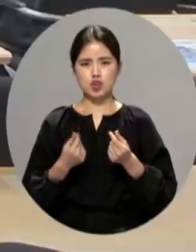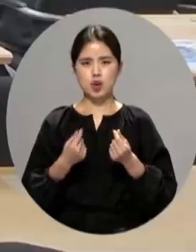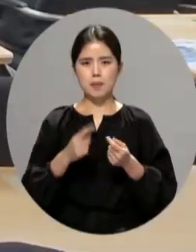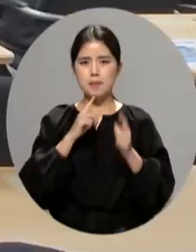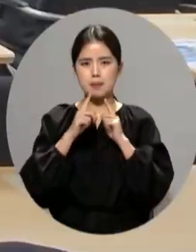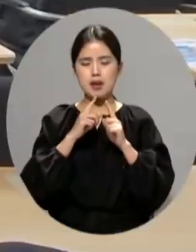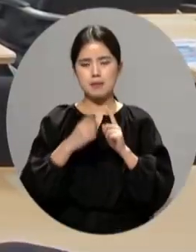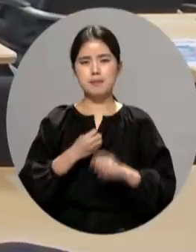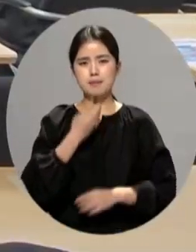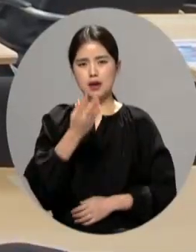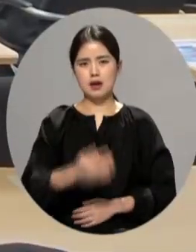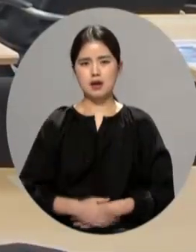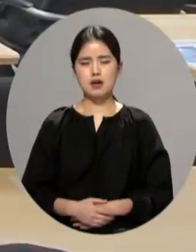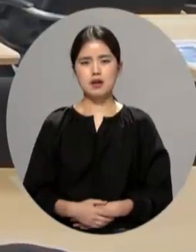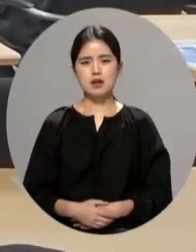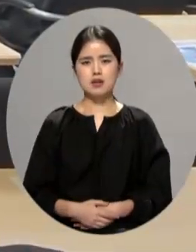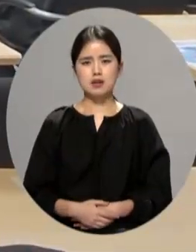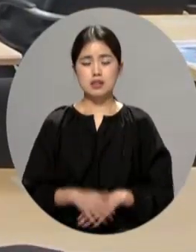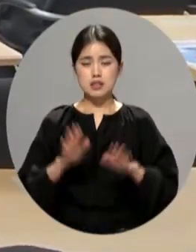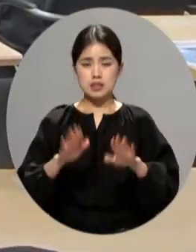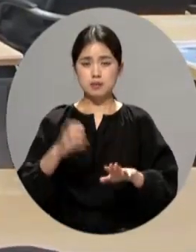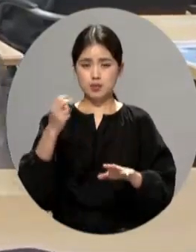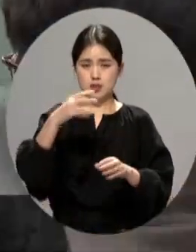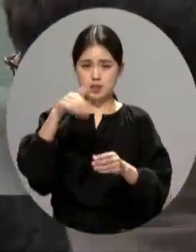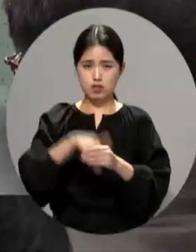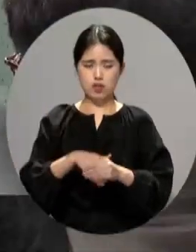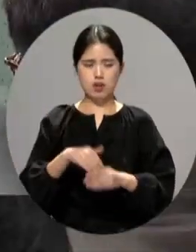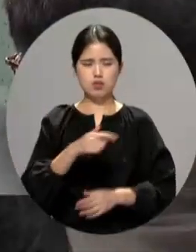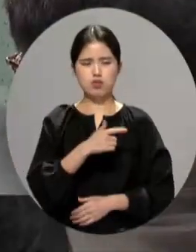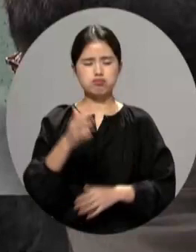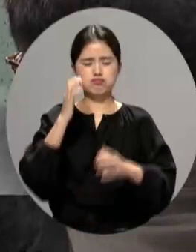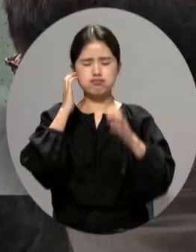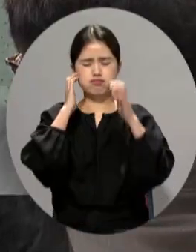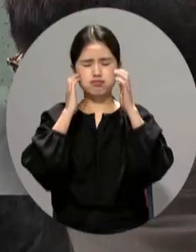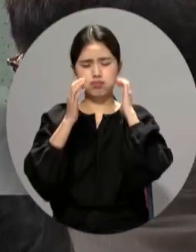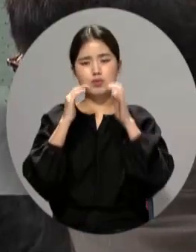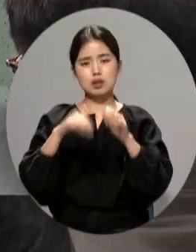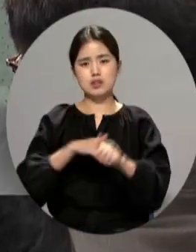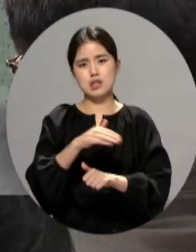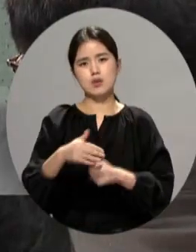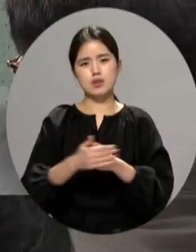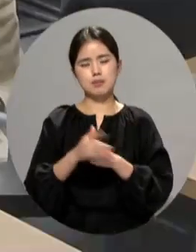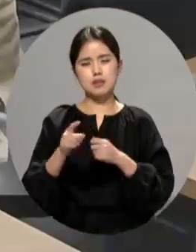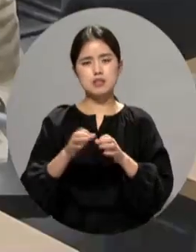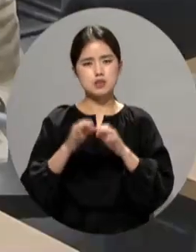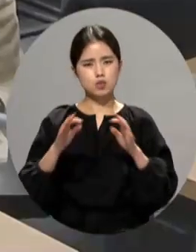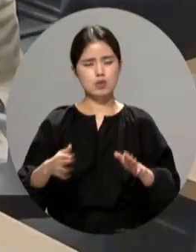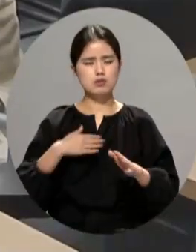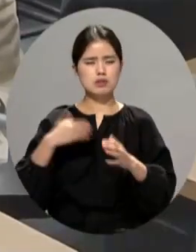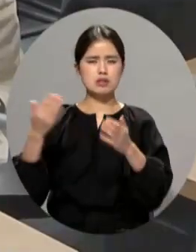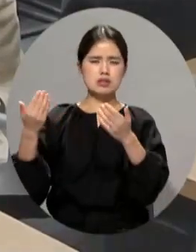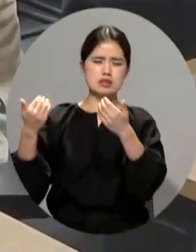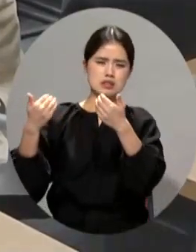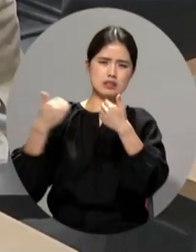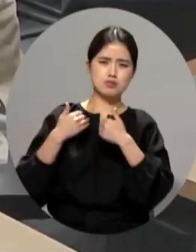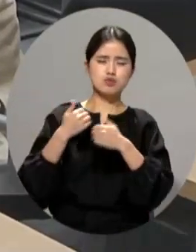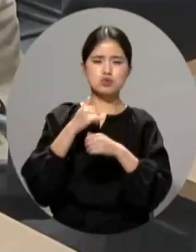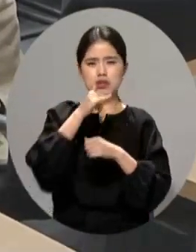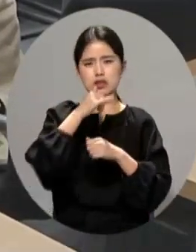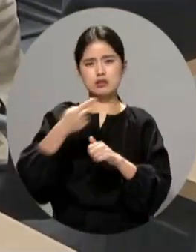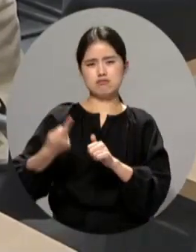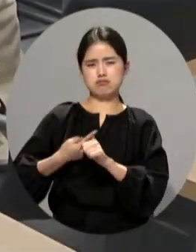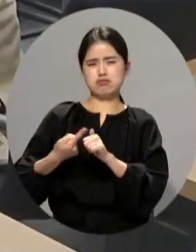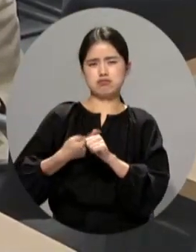했습니다. 먼저 이번 재선거가 아주 혼탁한 양상이라며 그간 자신에게 집중된 여타 후보들의